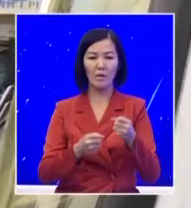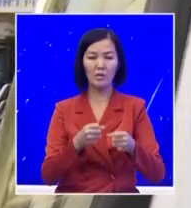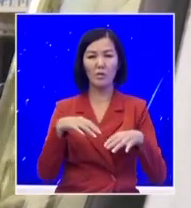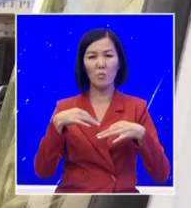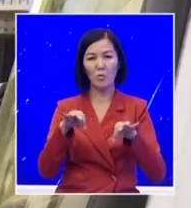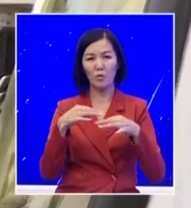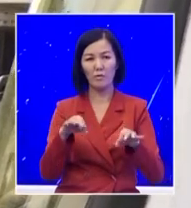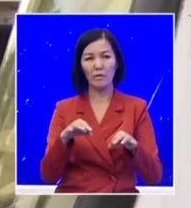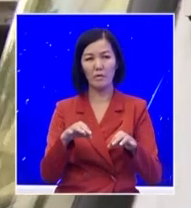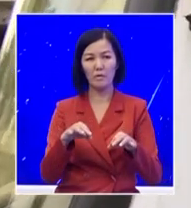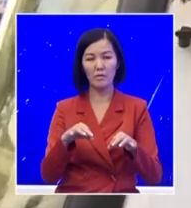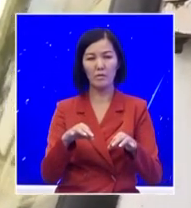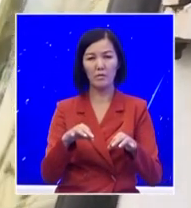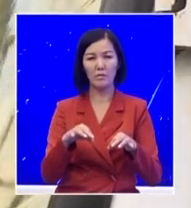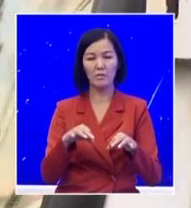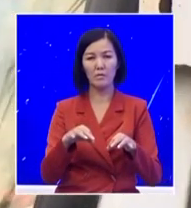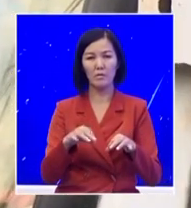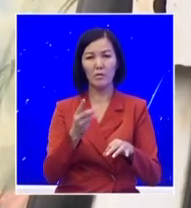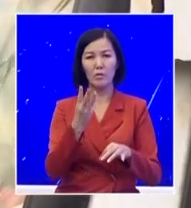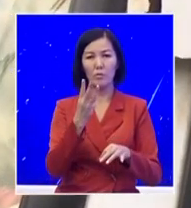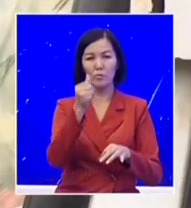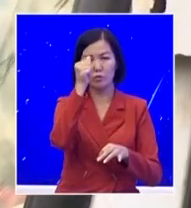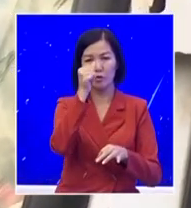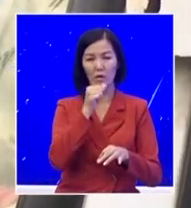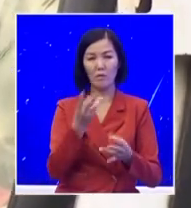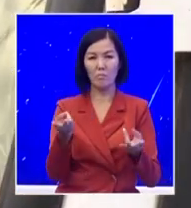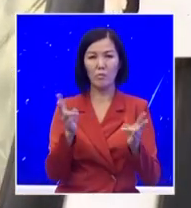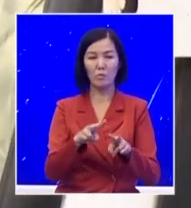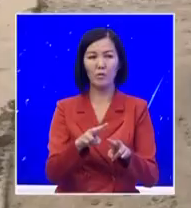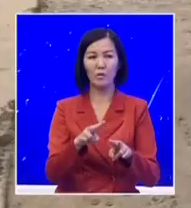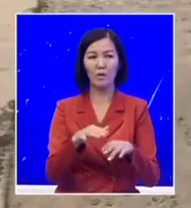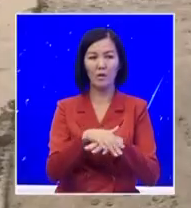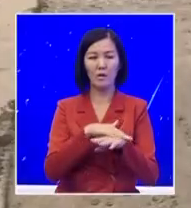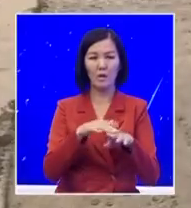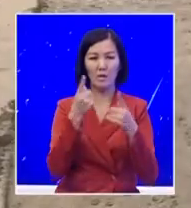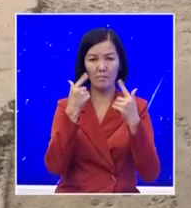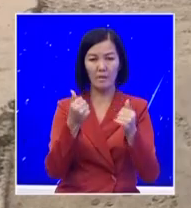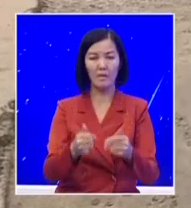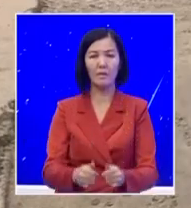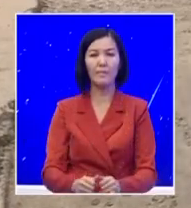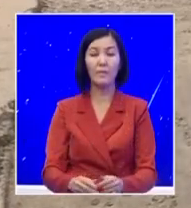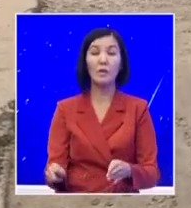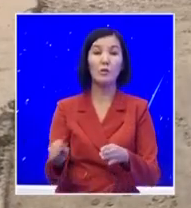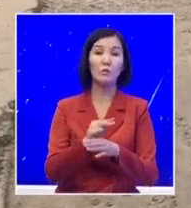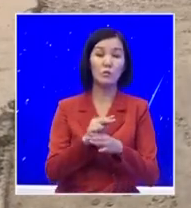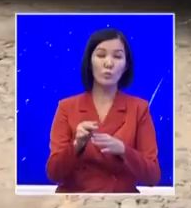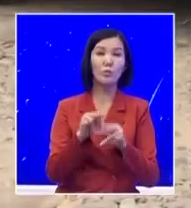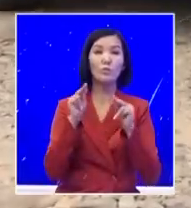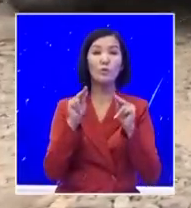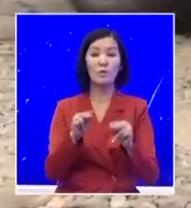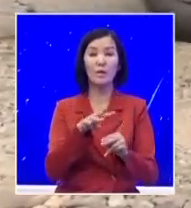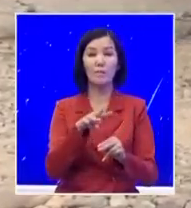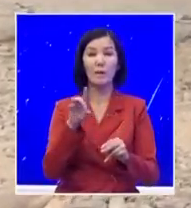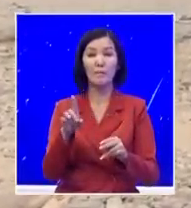Жолды жасаған дұрыс еді негізі, саңғырламай. Бір үш ай болды ғой жол жатқалы. Өзі халық біледі ғой. Бұл көшедегі жөндеу жұмыстары расында да мамыр